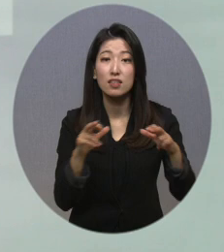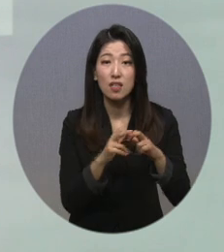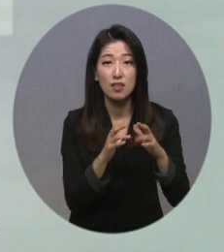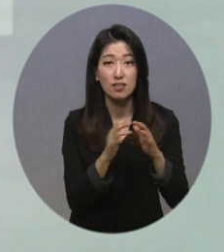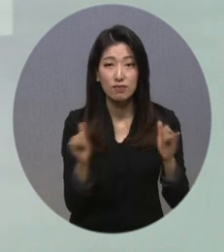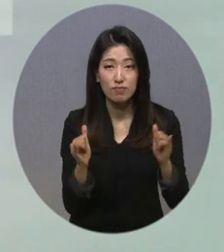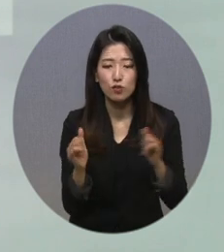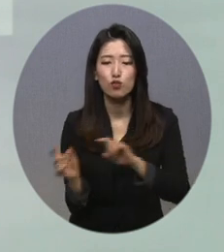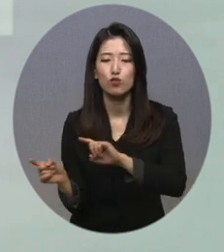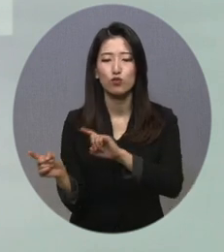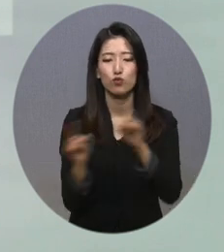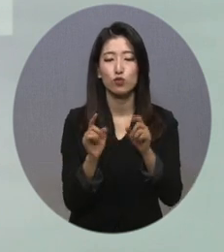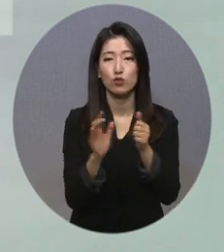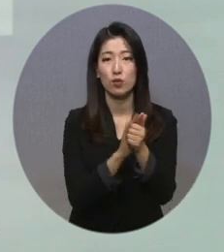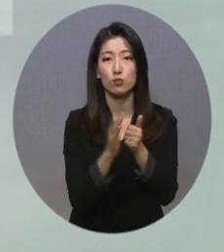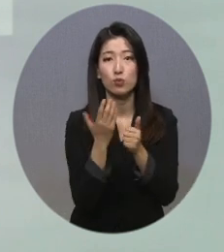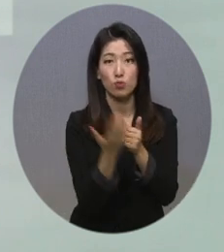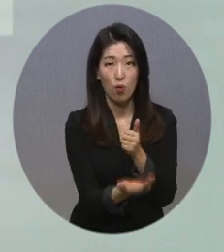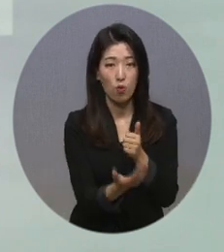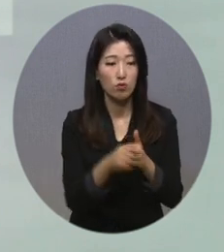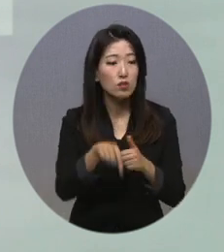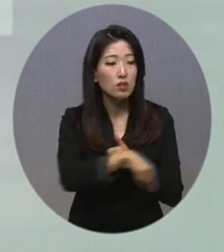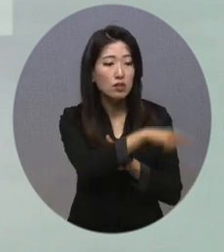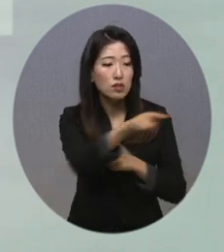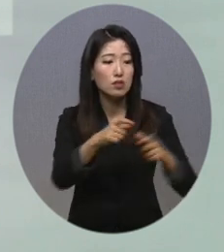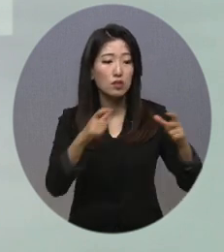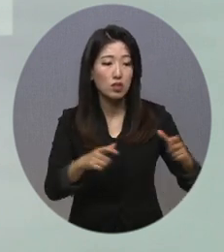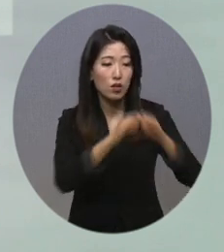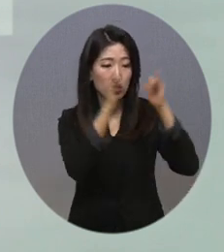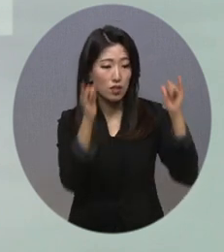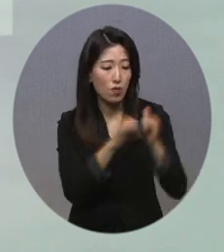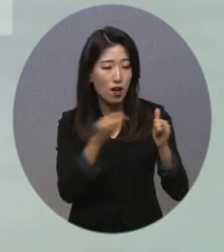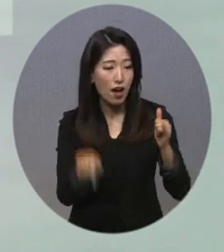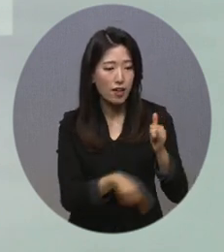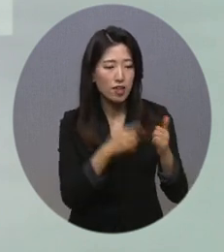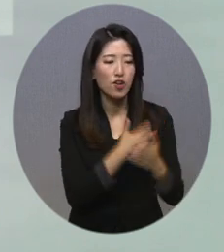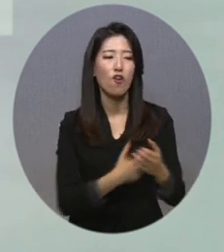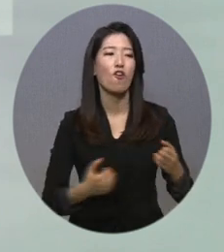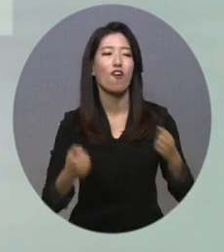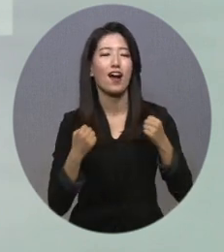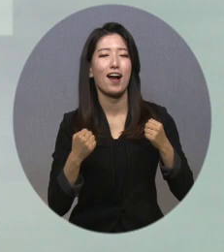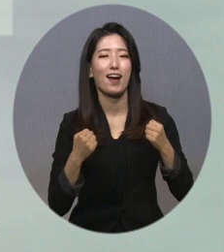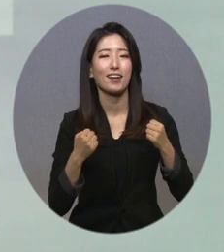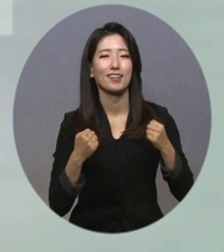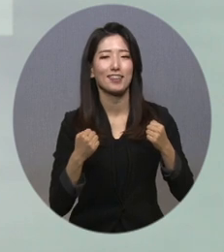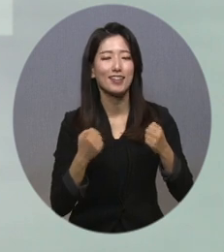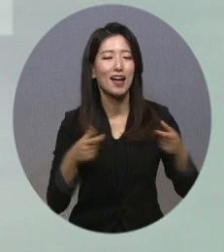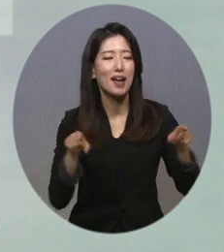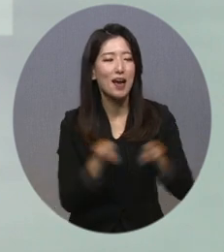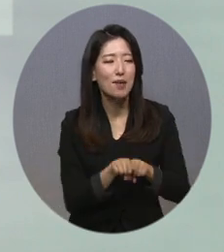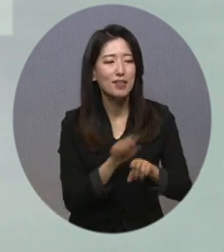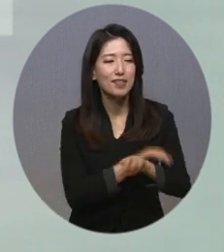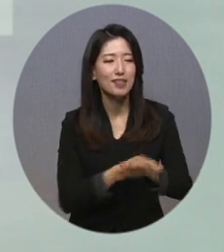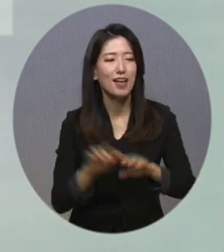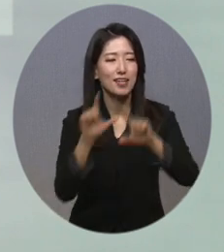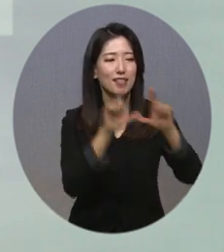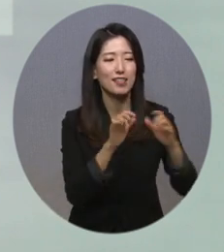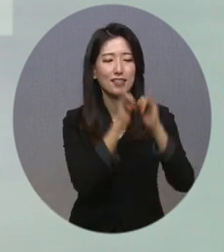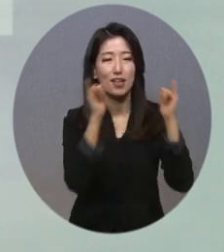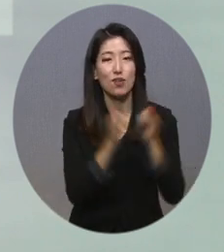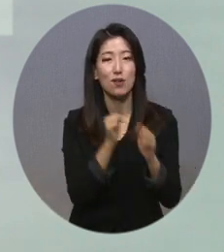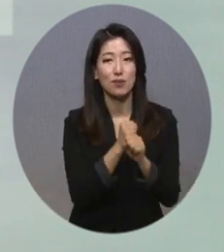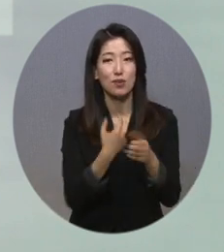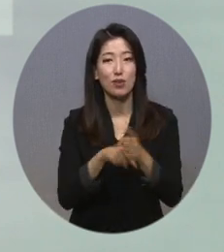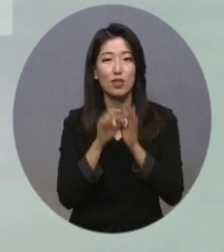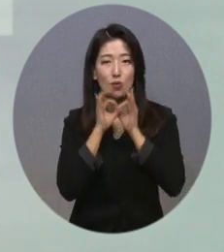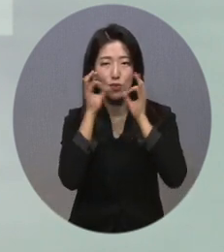서비스를 통해 각자 속한 사회에서 건강한 시민의 역할을 하며 함께 살아가는 세상을 만들 수 있도록 최선을